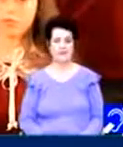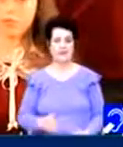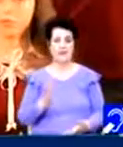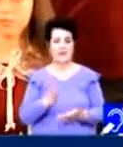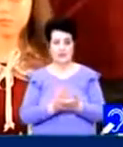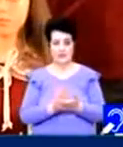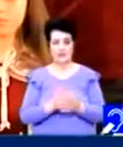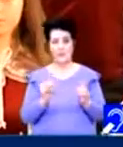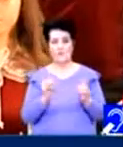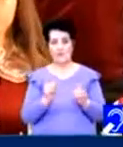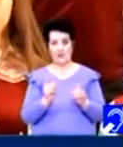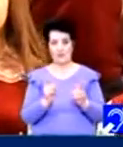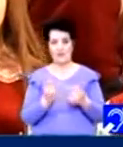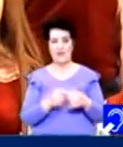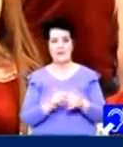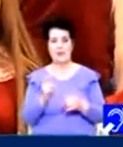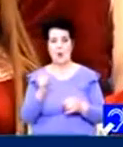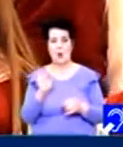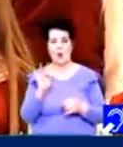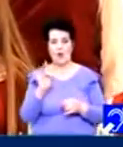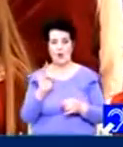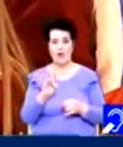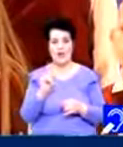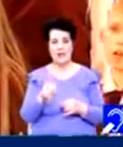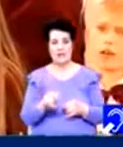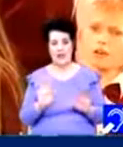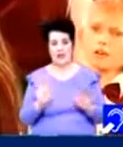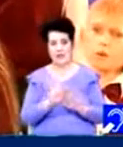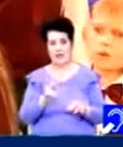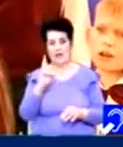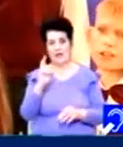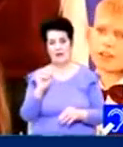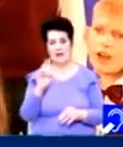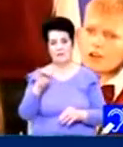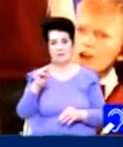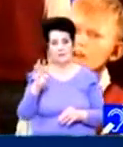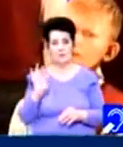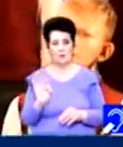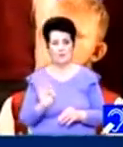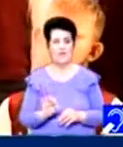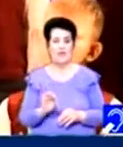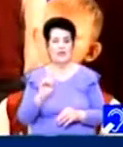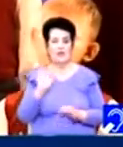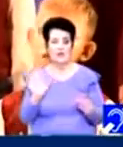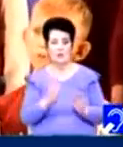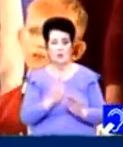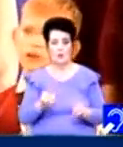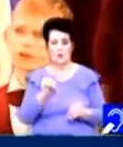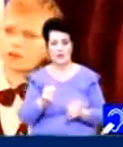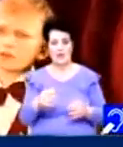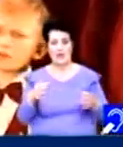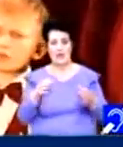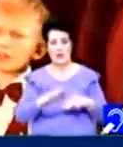Este doar un fragment din prestația corului de copii Belcanto. Aceștia au evoluat la secțiunea Cantus Mundi, coruri de copii, unde